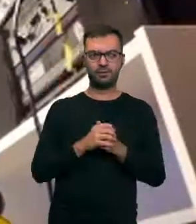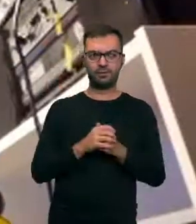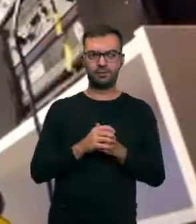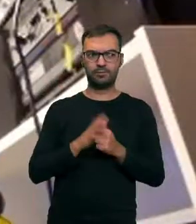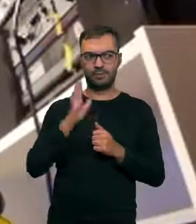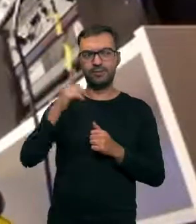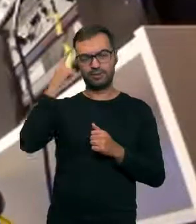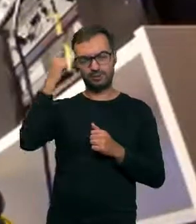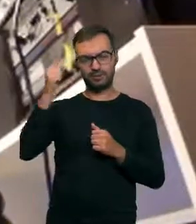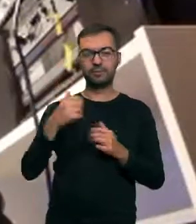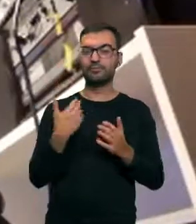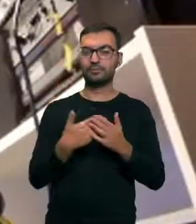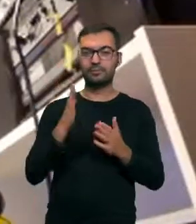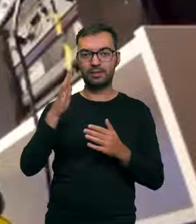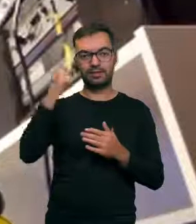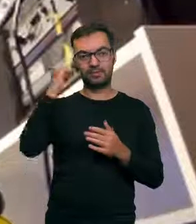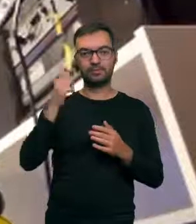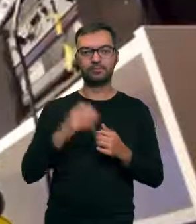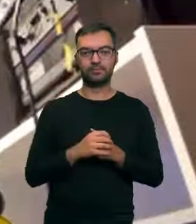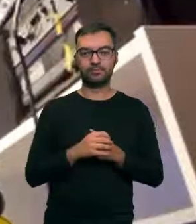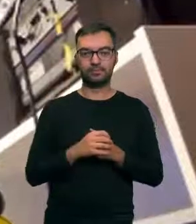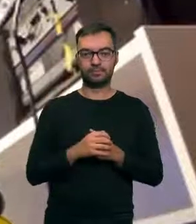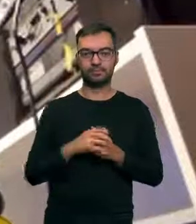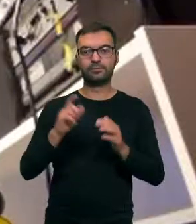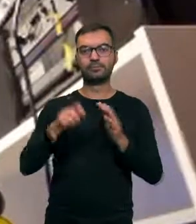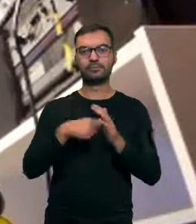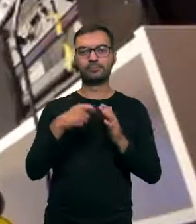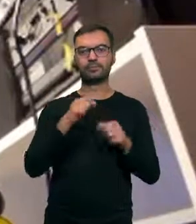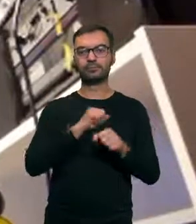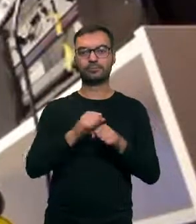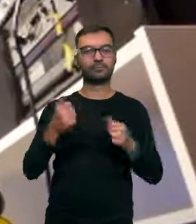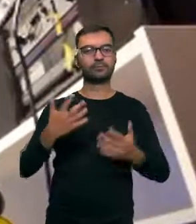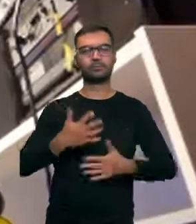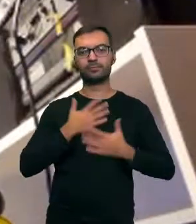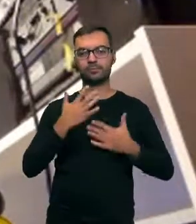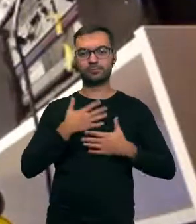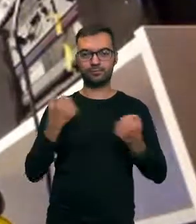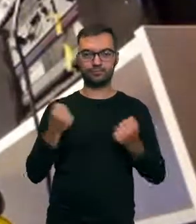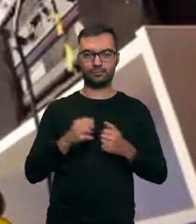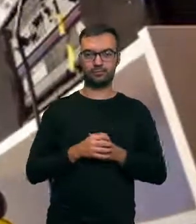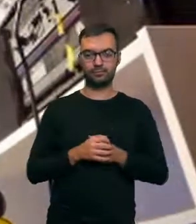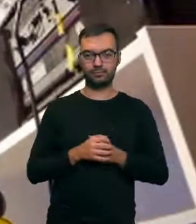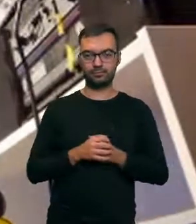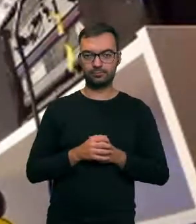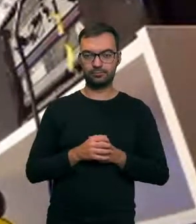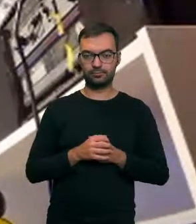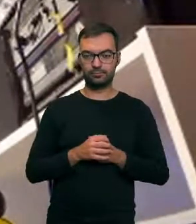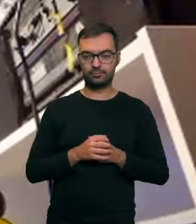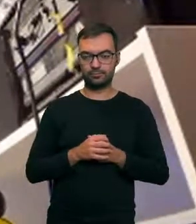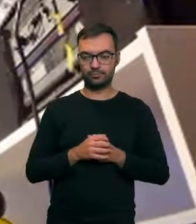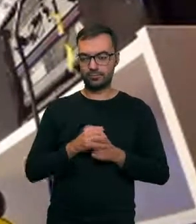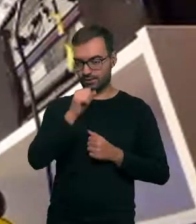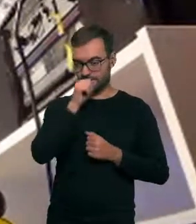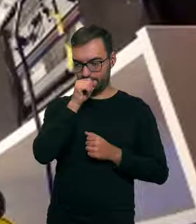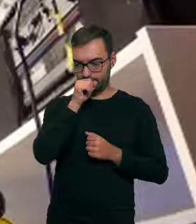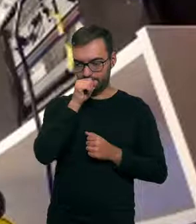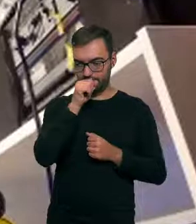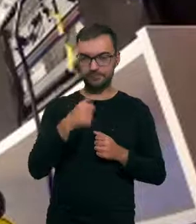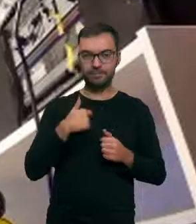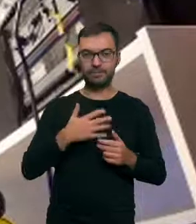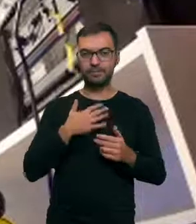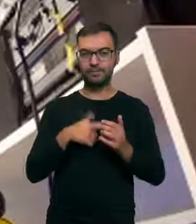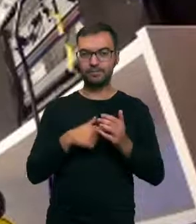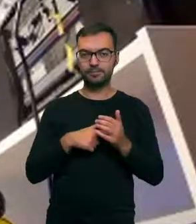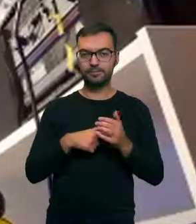zostanie zapamiętana, ponieważ w tym filmie są emocje. I mam takie wrażenie,